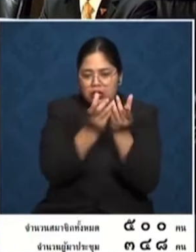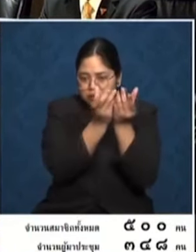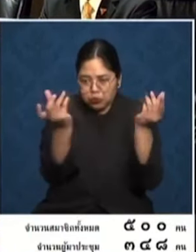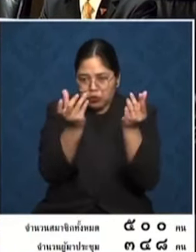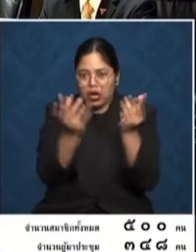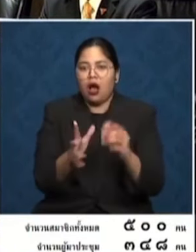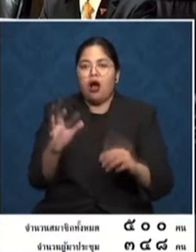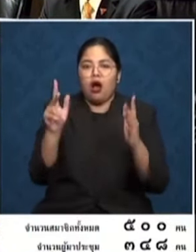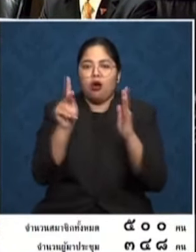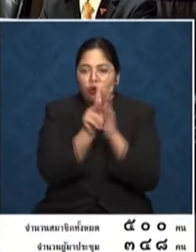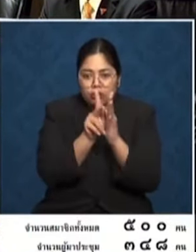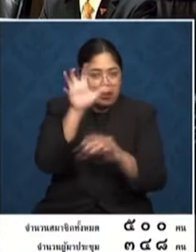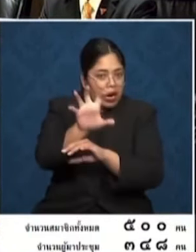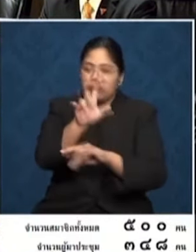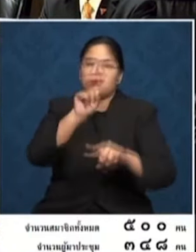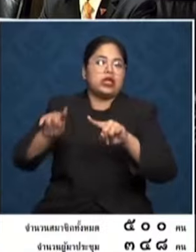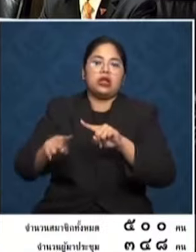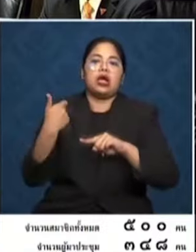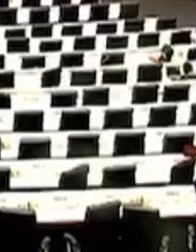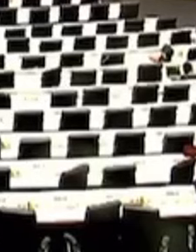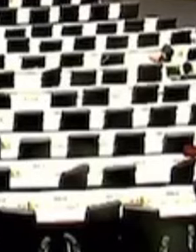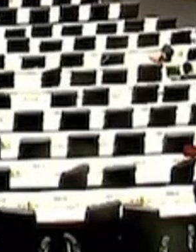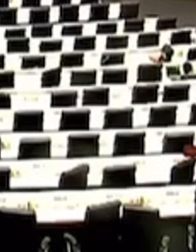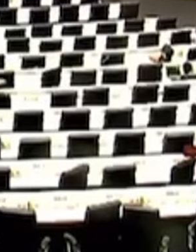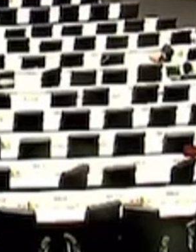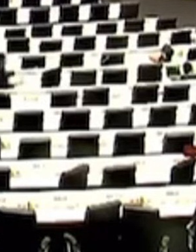ข้อบังคับทั้งหมดผมคิดว่าท่านรองประธานนั้นทำสมควรแล้ว